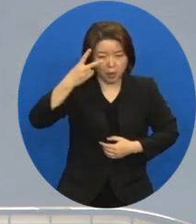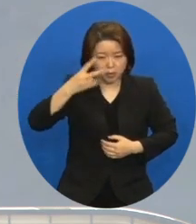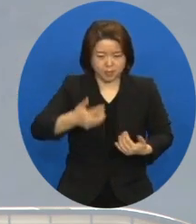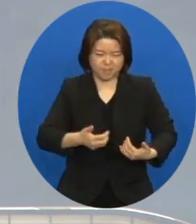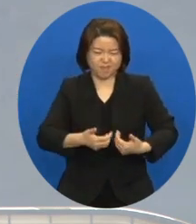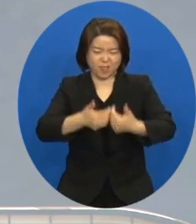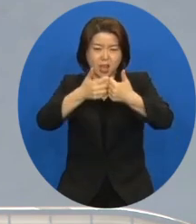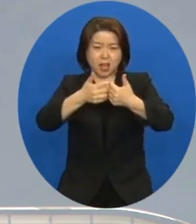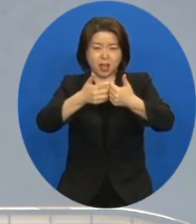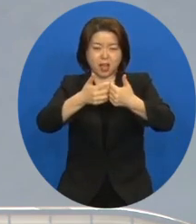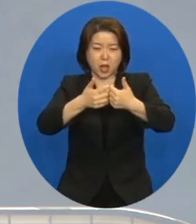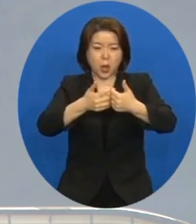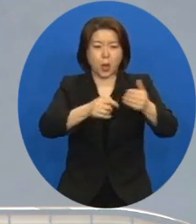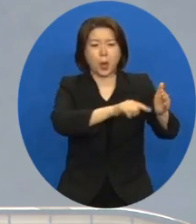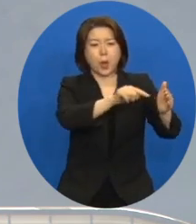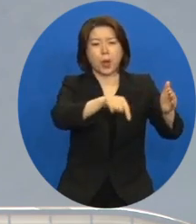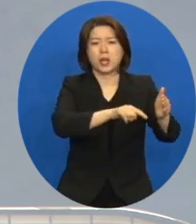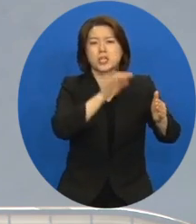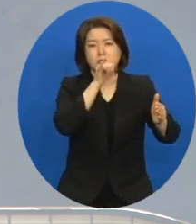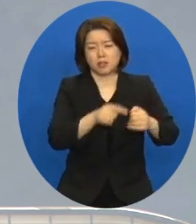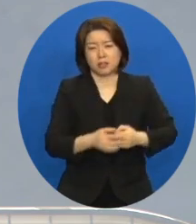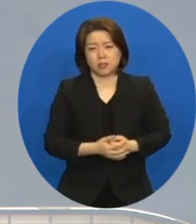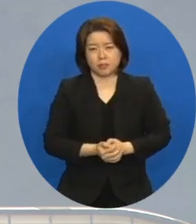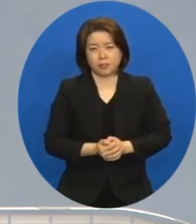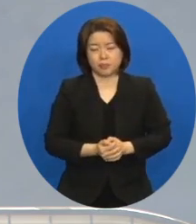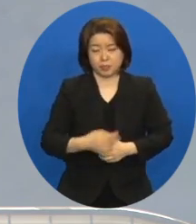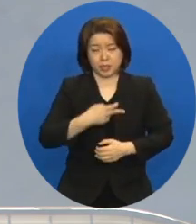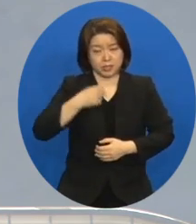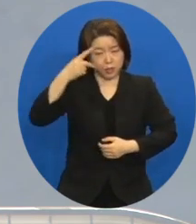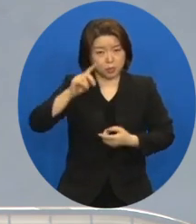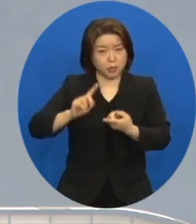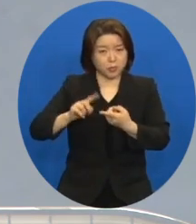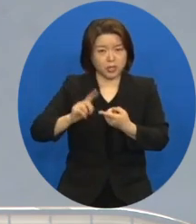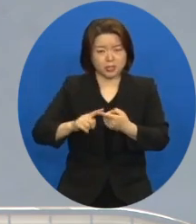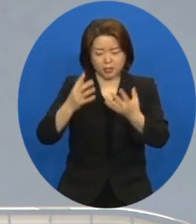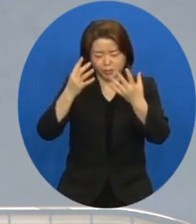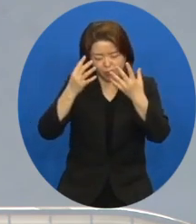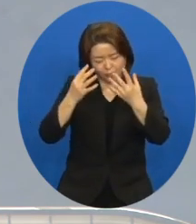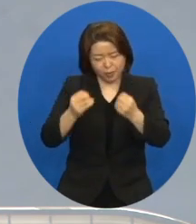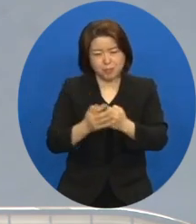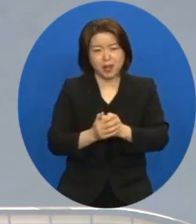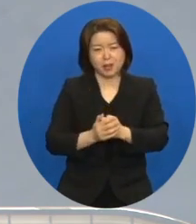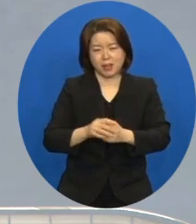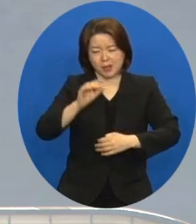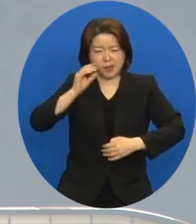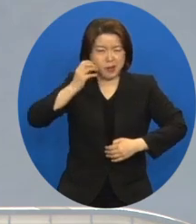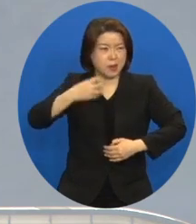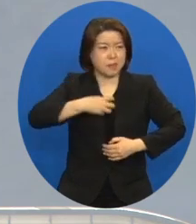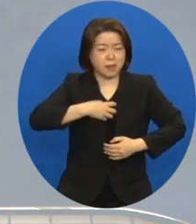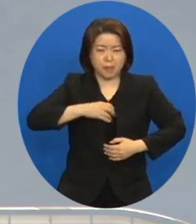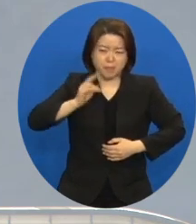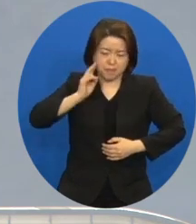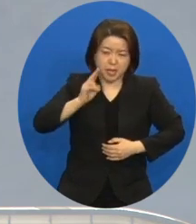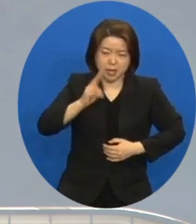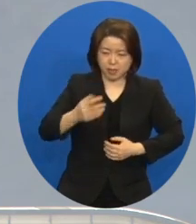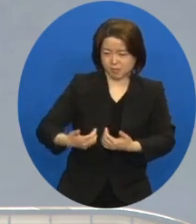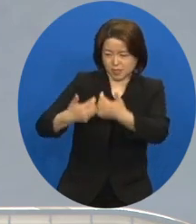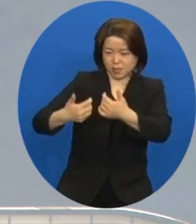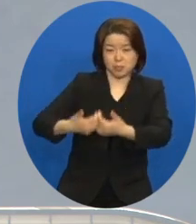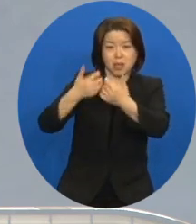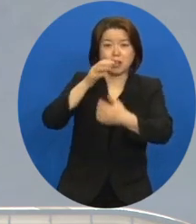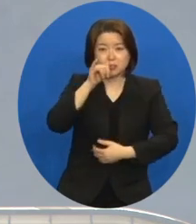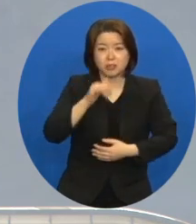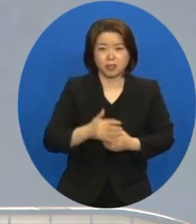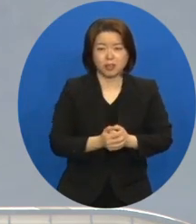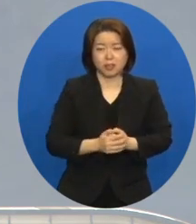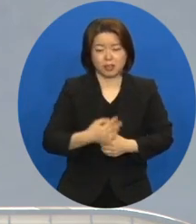무리들이 고린도 교회 안에 있었어요. 그들이 사도 바울에 대해서 얼마나 거칠게 대항을 했는지